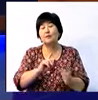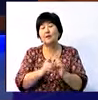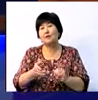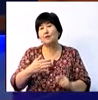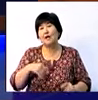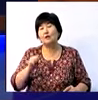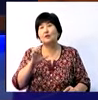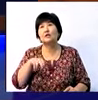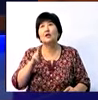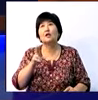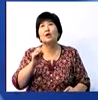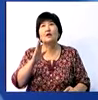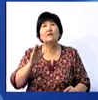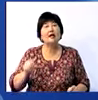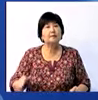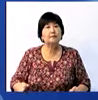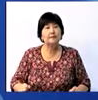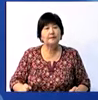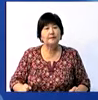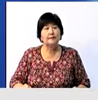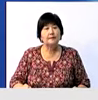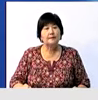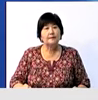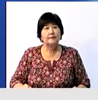аудармада айтқан Садықова.